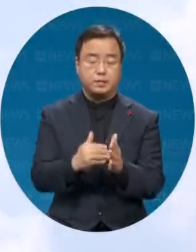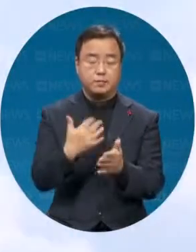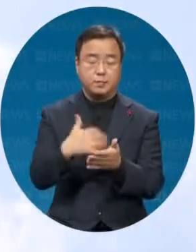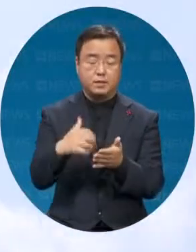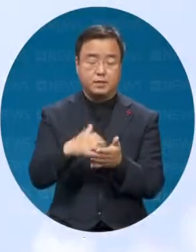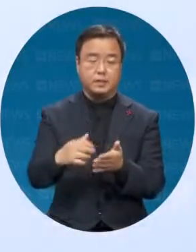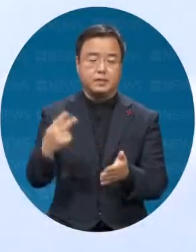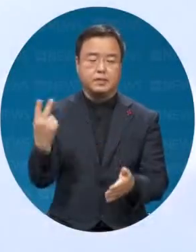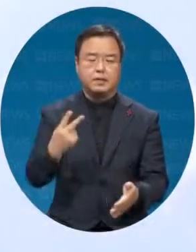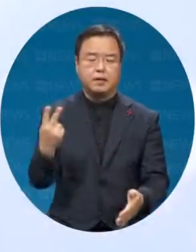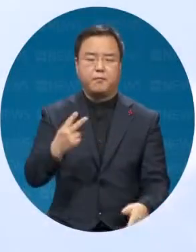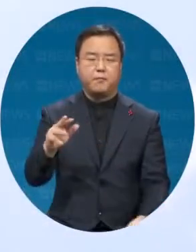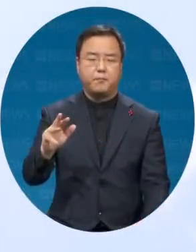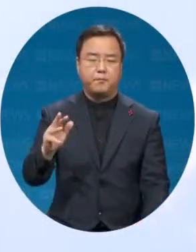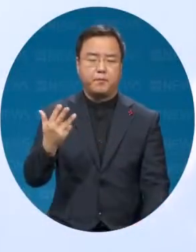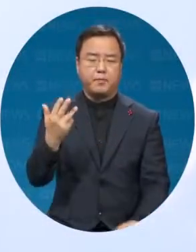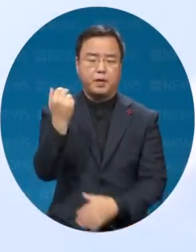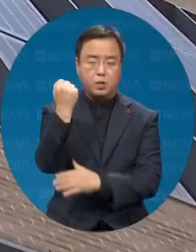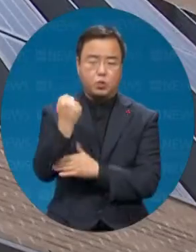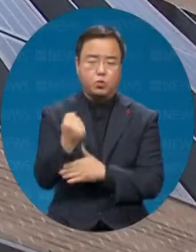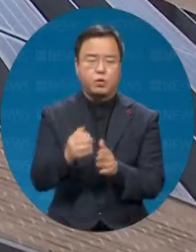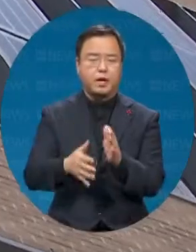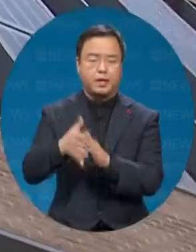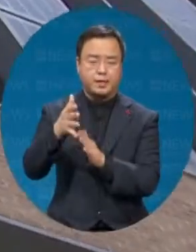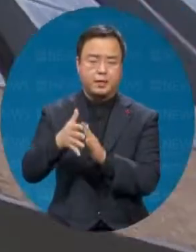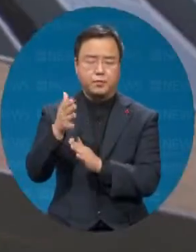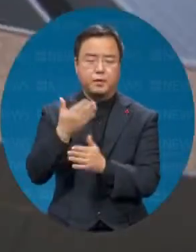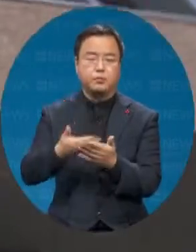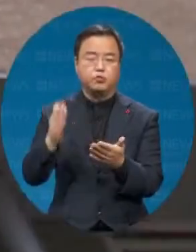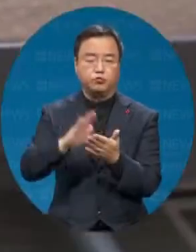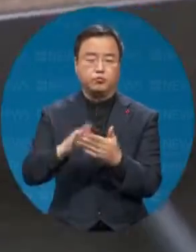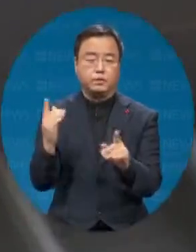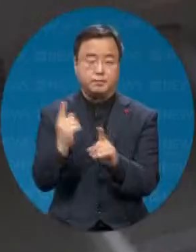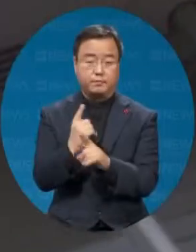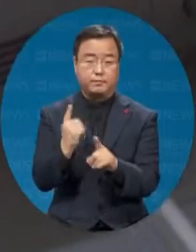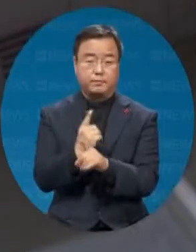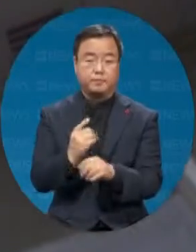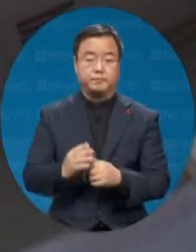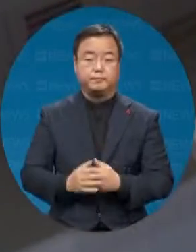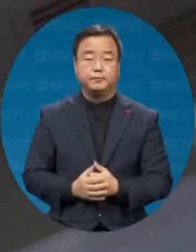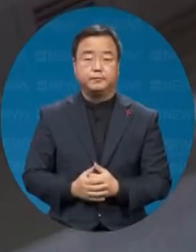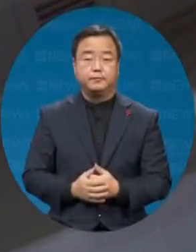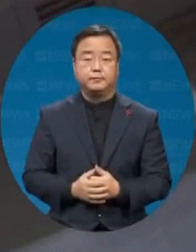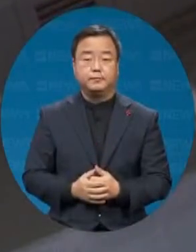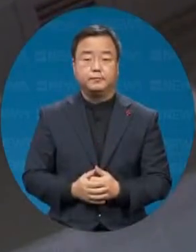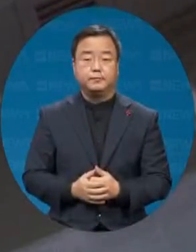개 노후화된 건물을 미래학교 시설로 바꾸게 됩니다. EBS 뉴스 최현입니다.